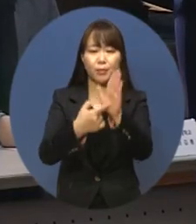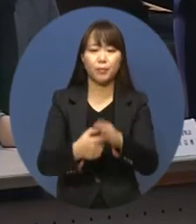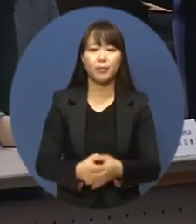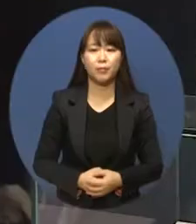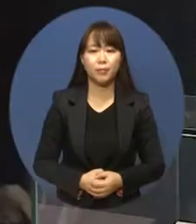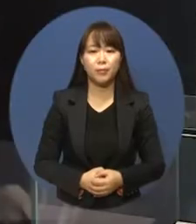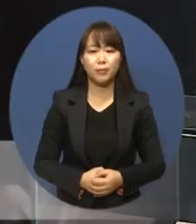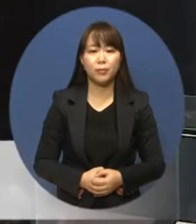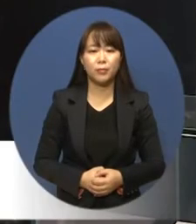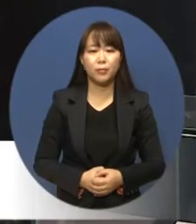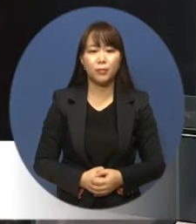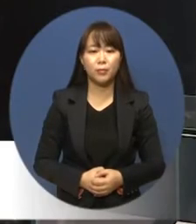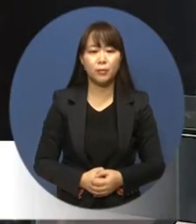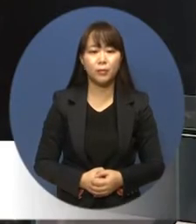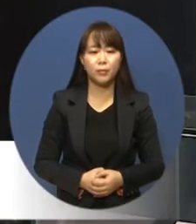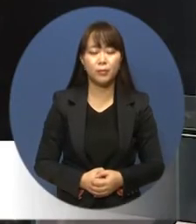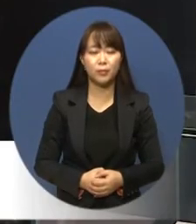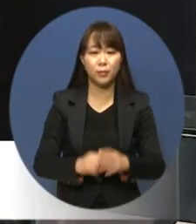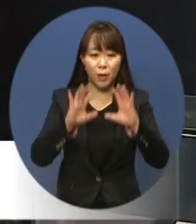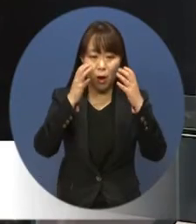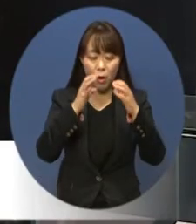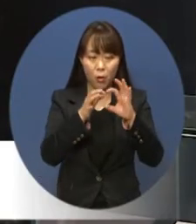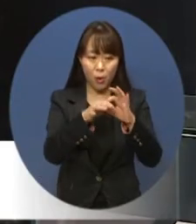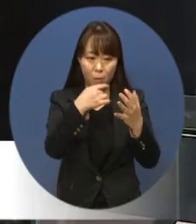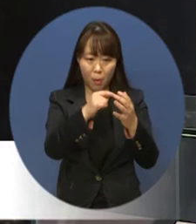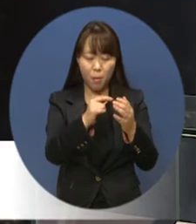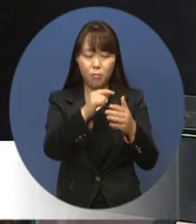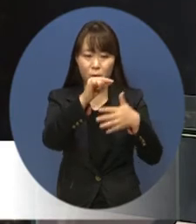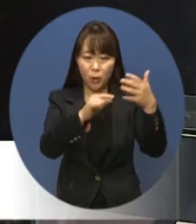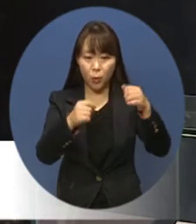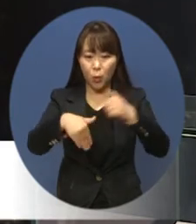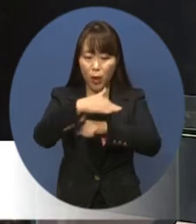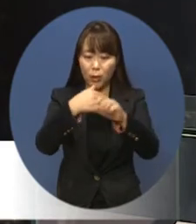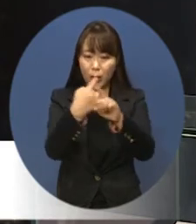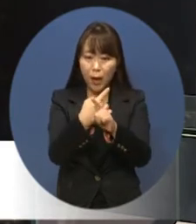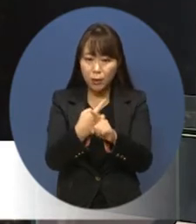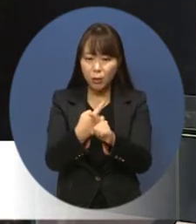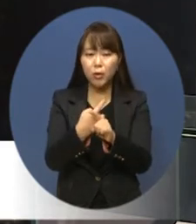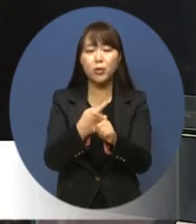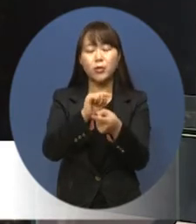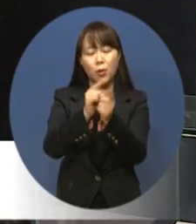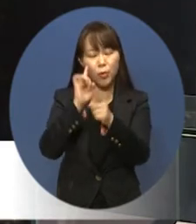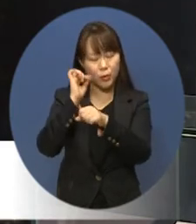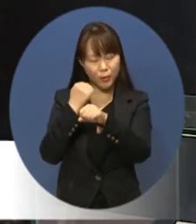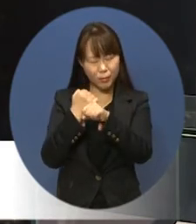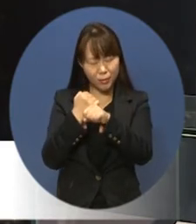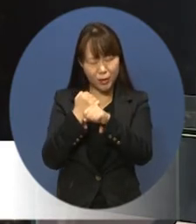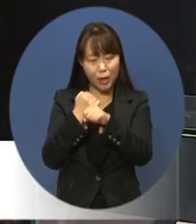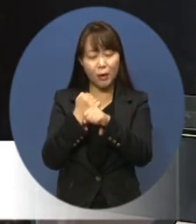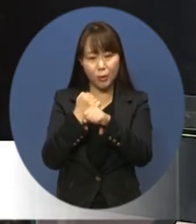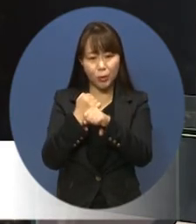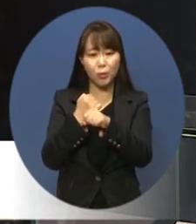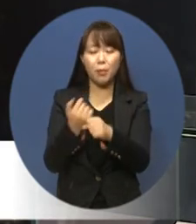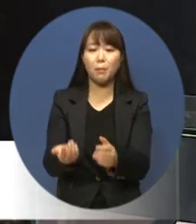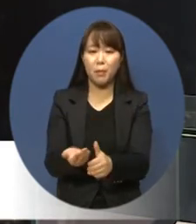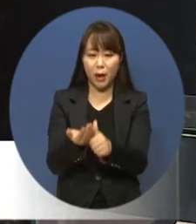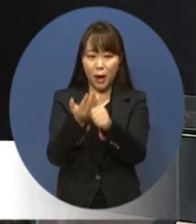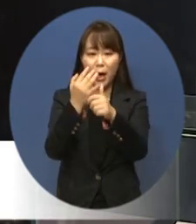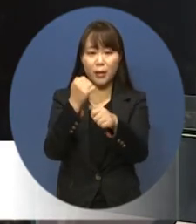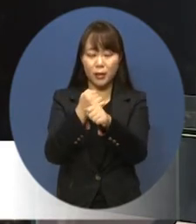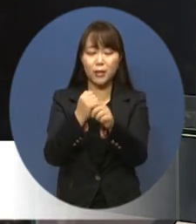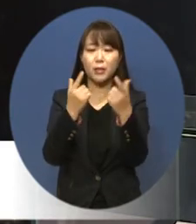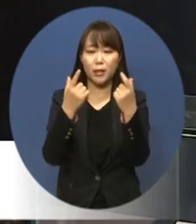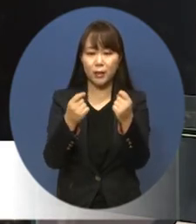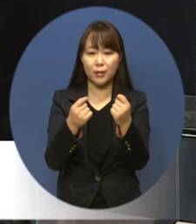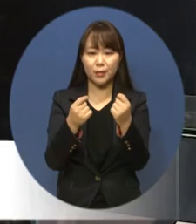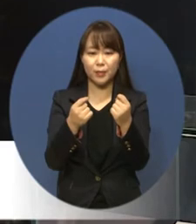밝혔습니다. 보육 프로그램이나 환경 개선, 상호 연구하고 육성에 관한